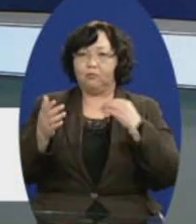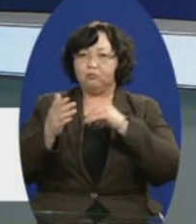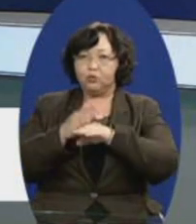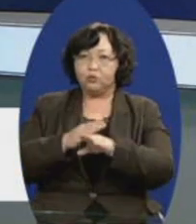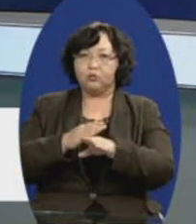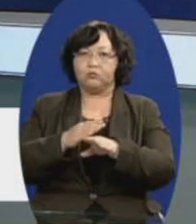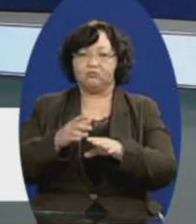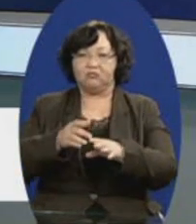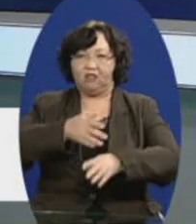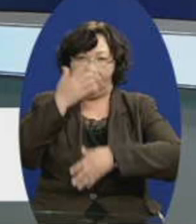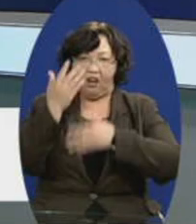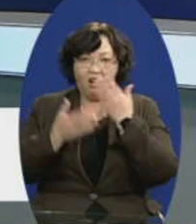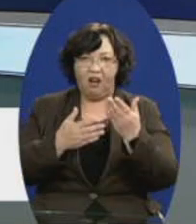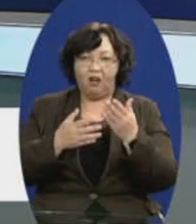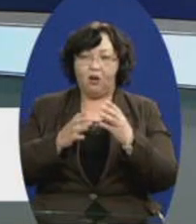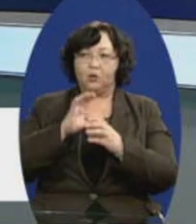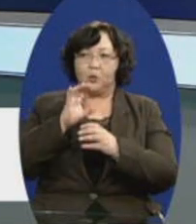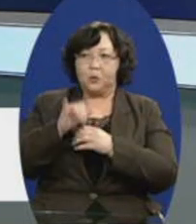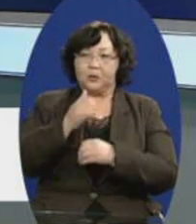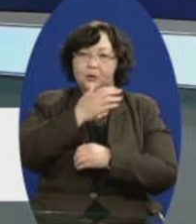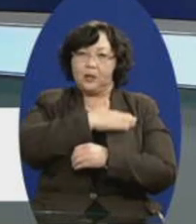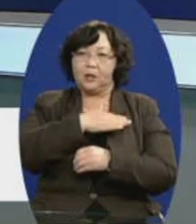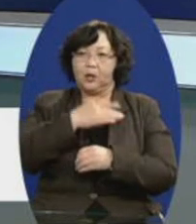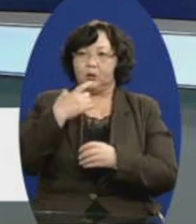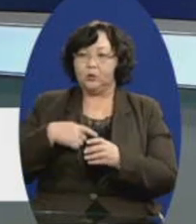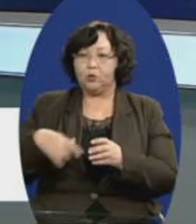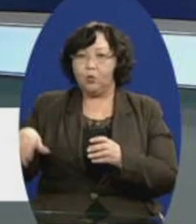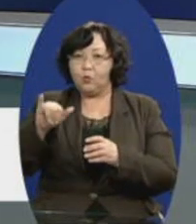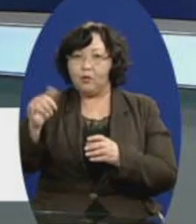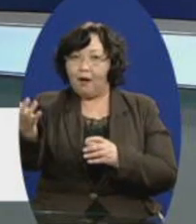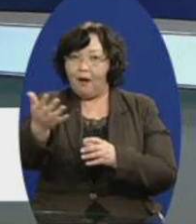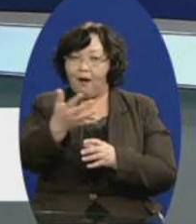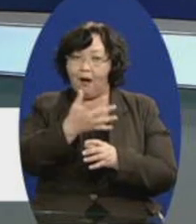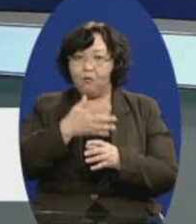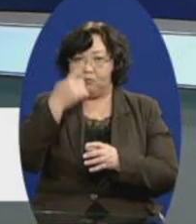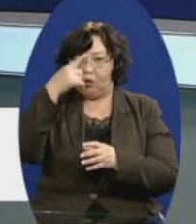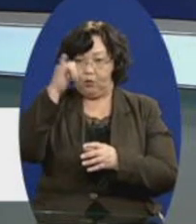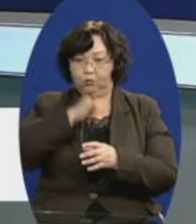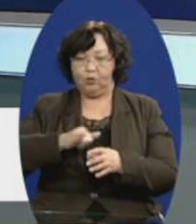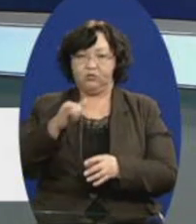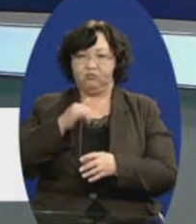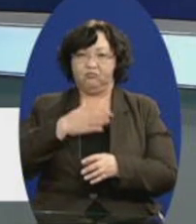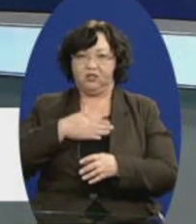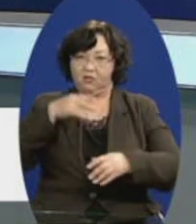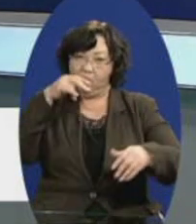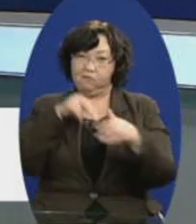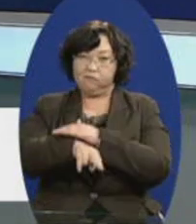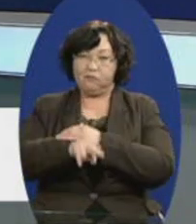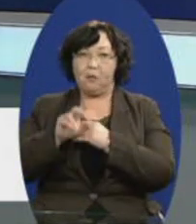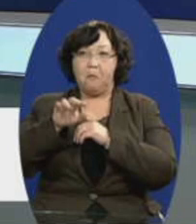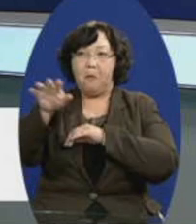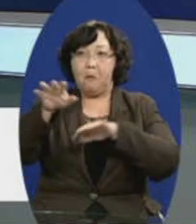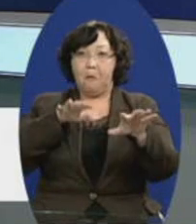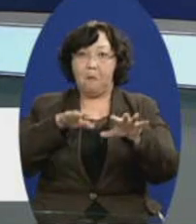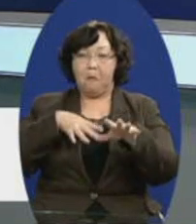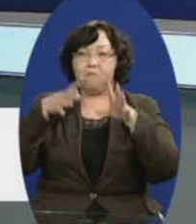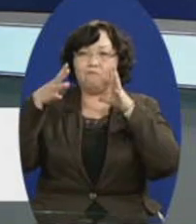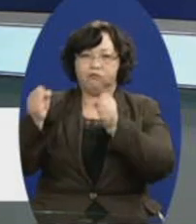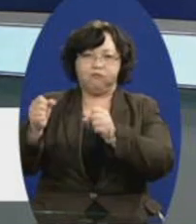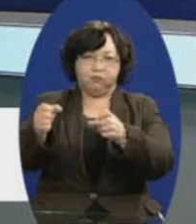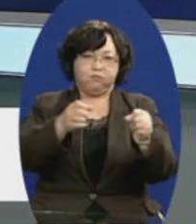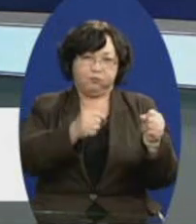иргэд интерполын гишүүн орнуудаар дамжуулан за яг энд амьдарч байгаа иргэд байвал хил гайл дээр за мөн гимт хэрэг